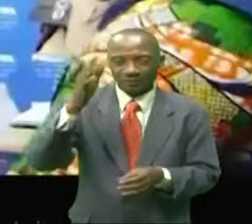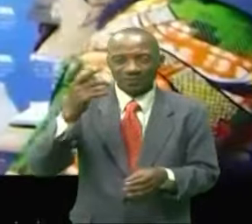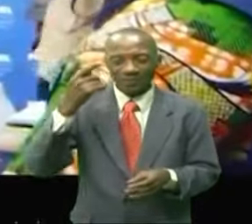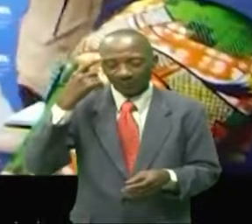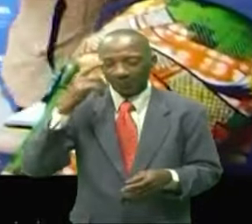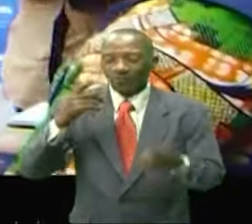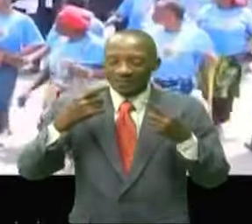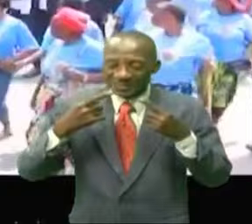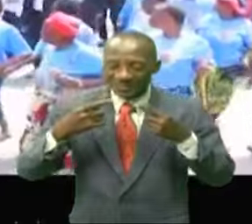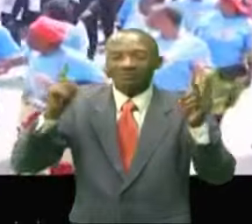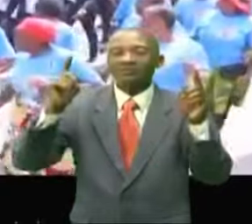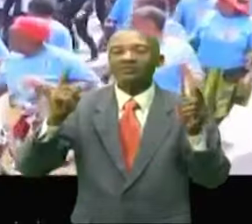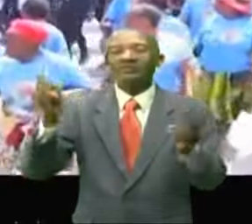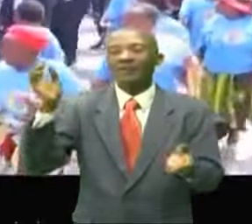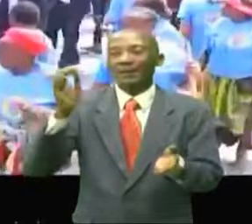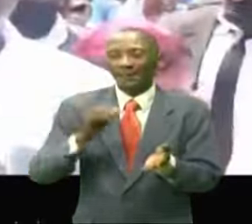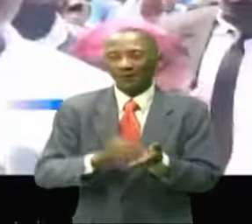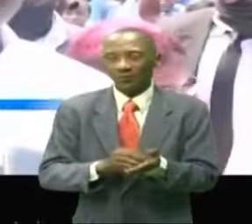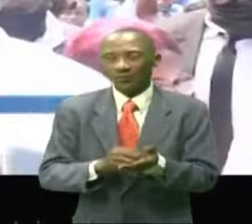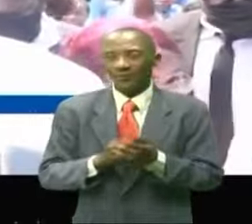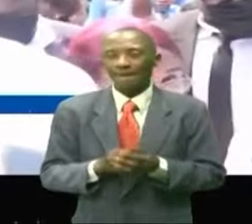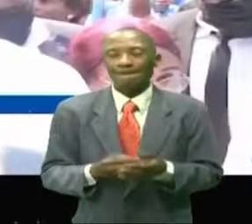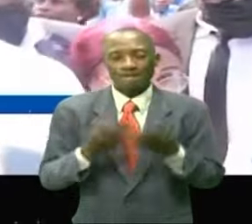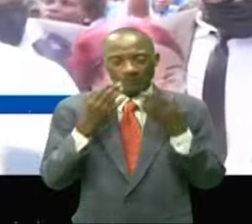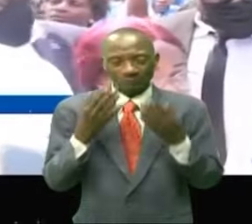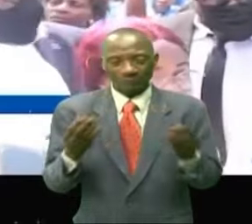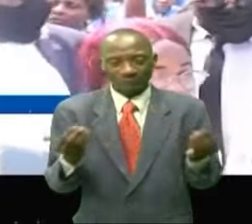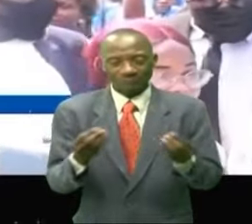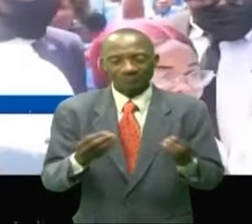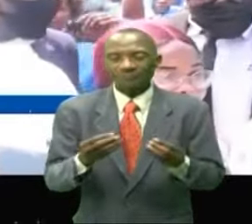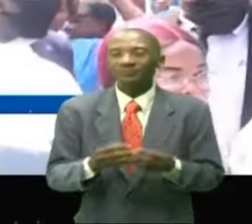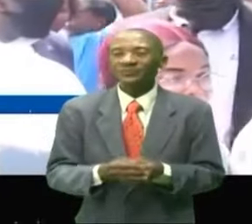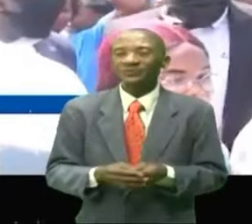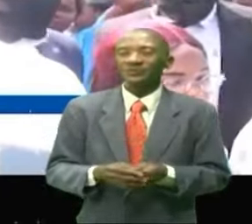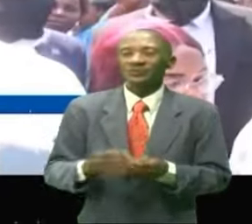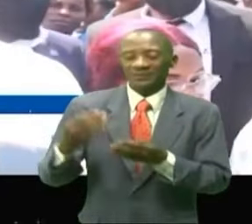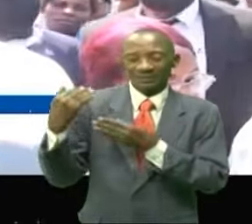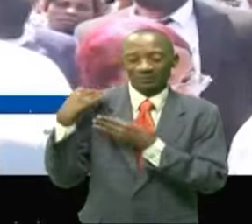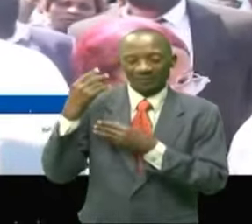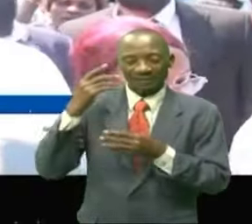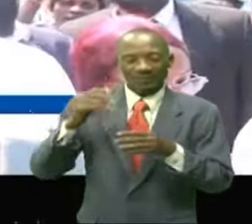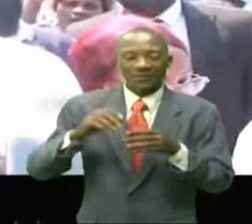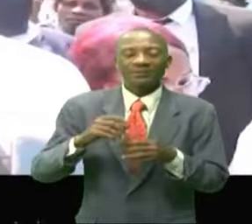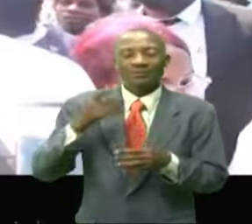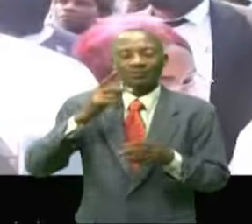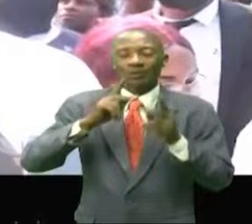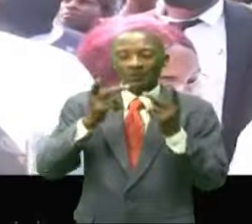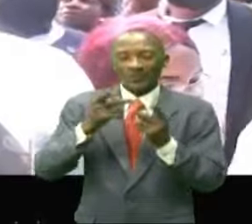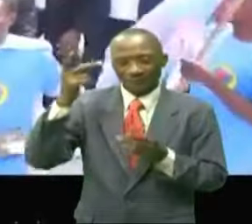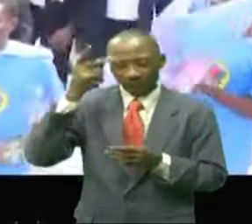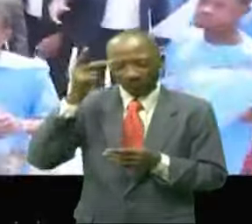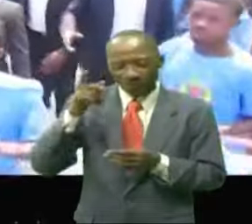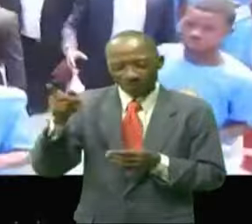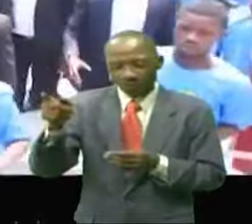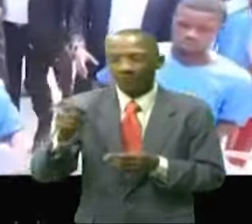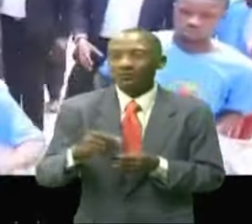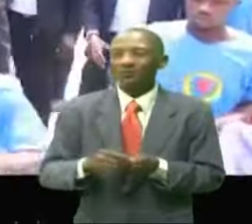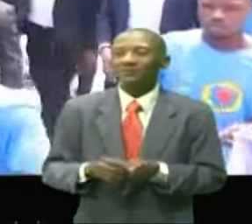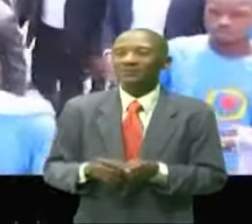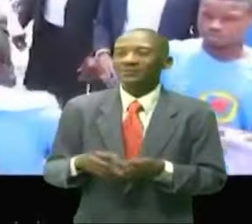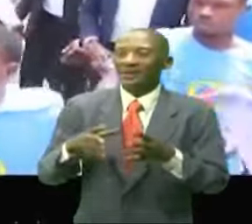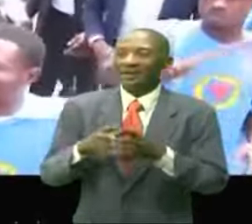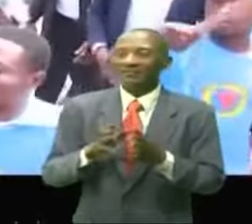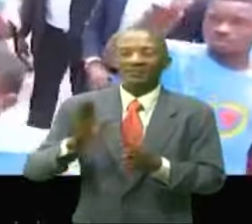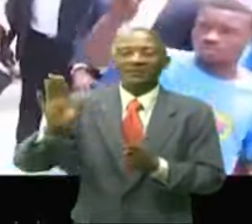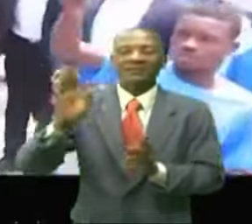le président de la République et nous en sommes fiers. C'est lui qui nous a donné le courage de venir ici. La